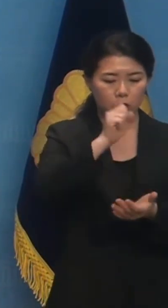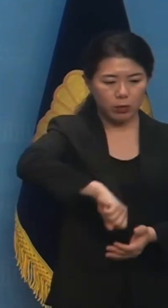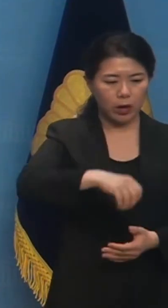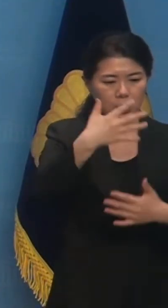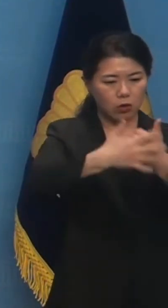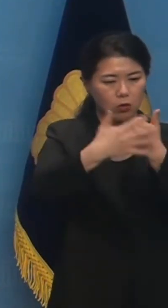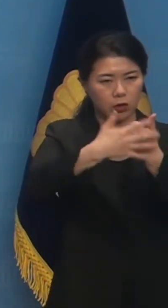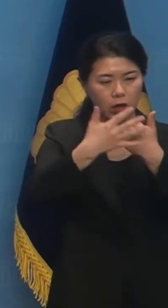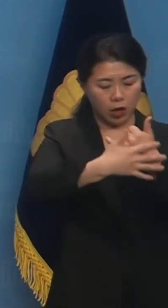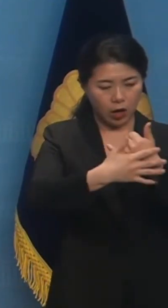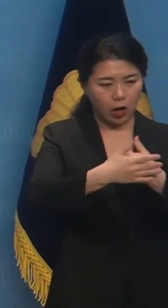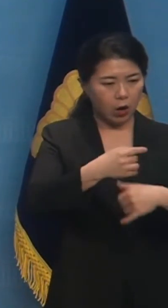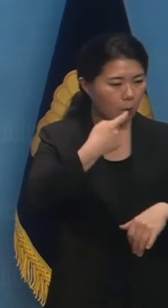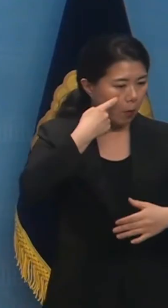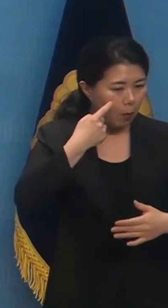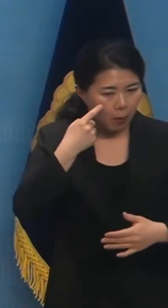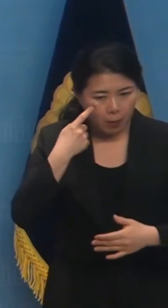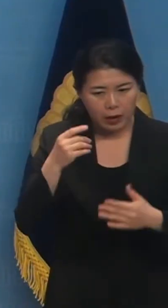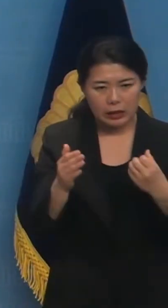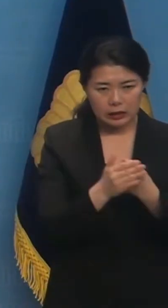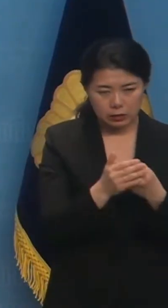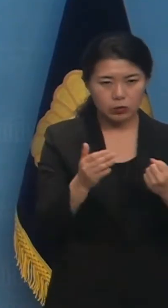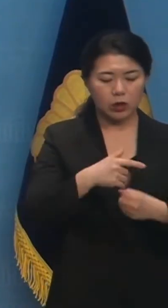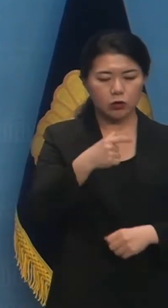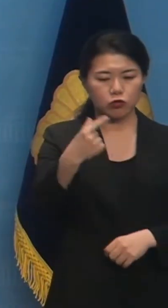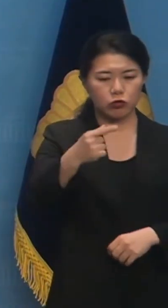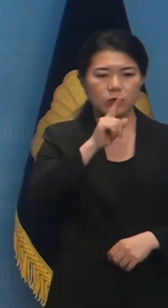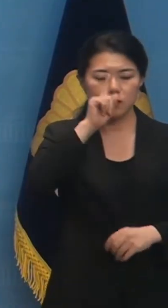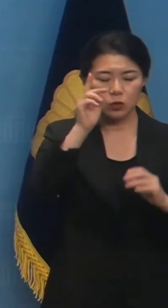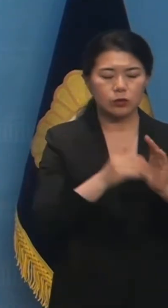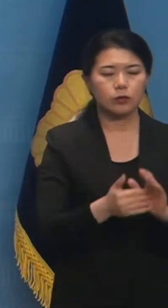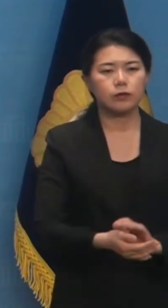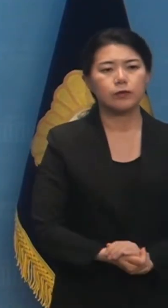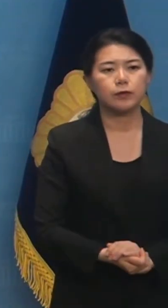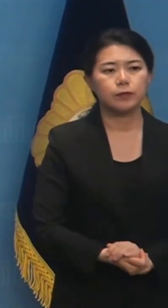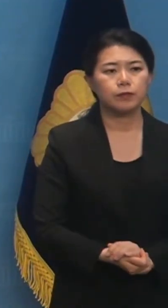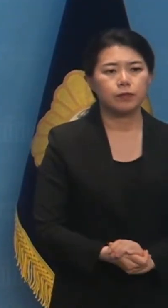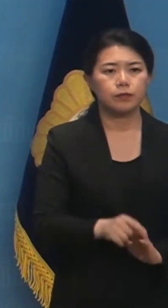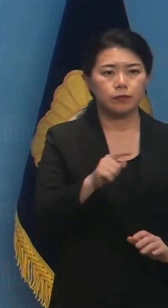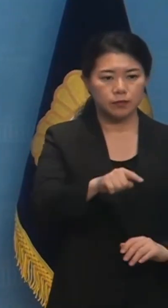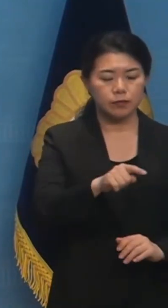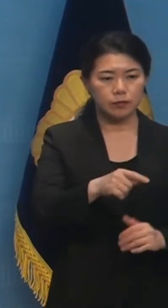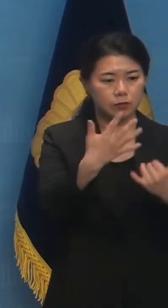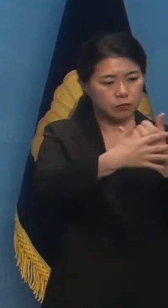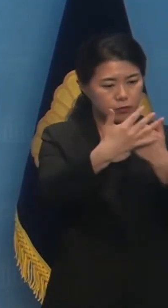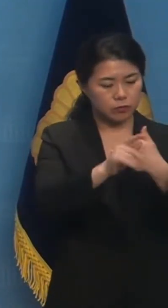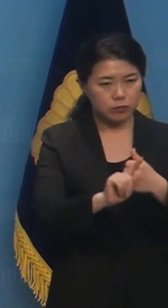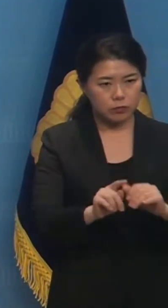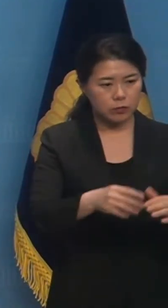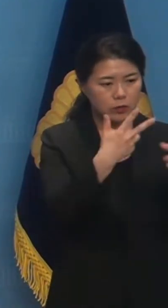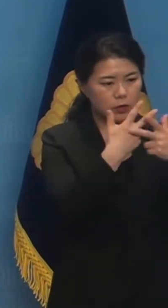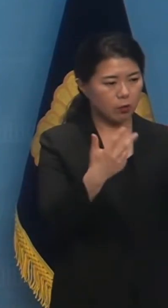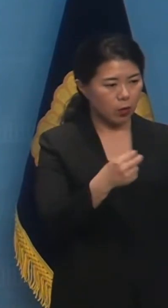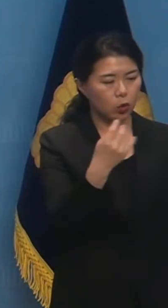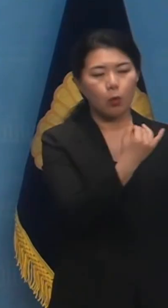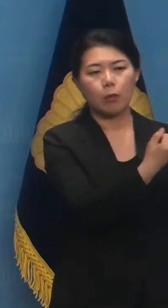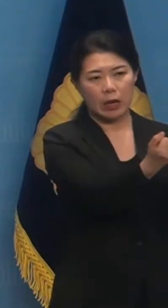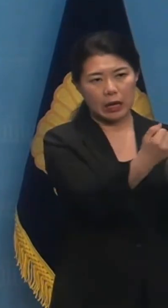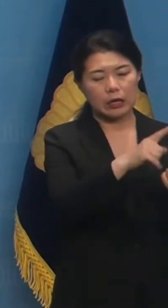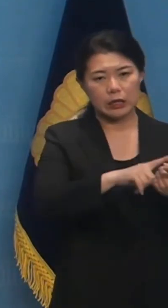위반한 영상을 다수 발견하여 구글에 신고 조치 완료하였습니다. 해당 채널들은 이재명 후보와 그 배우자에